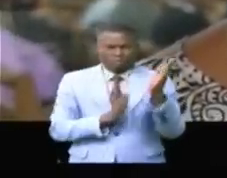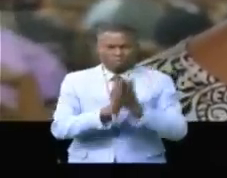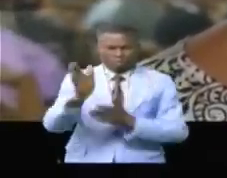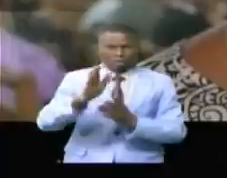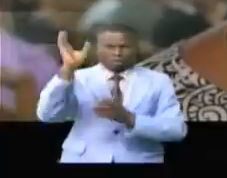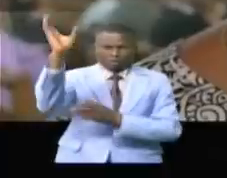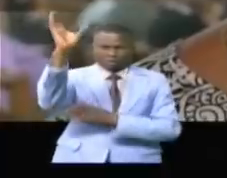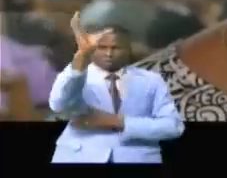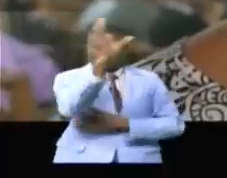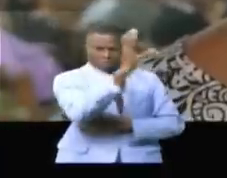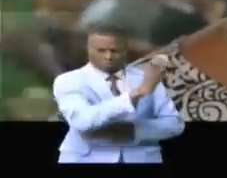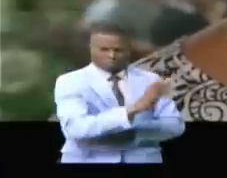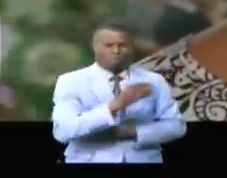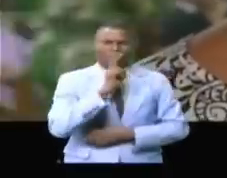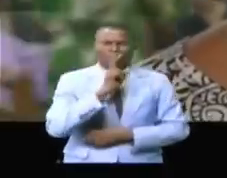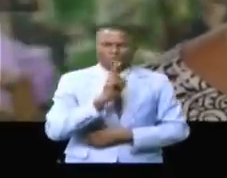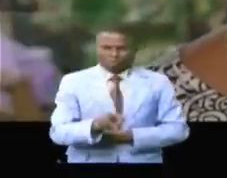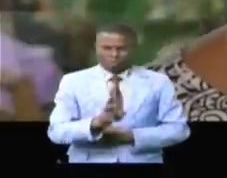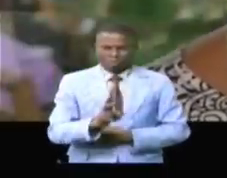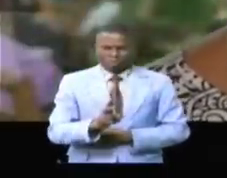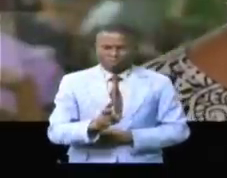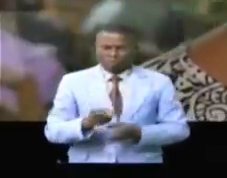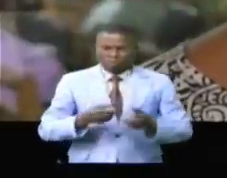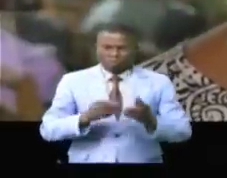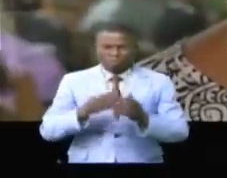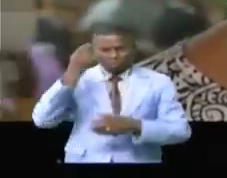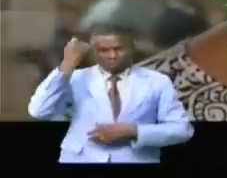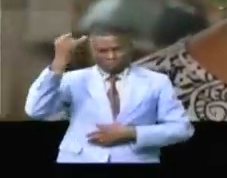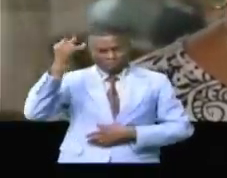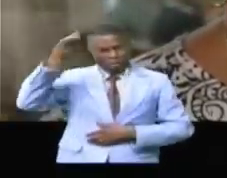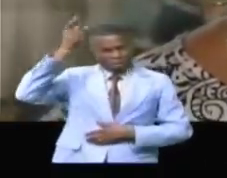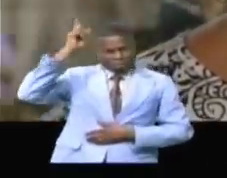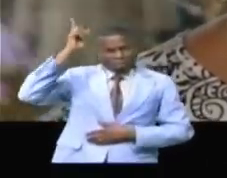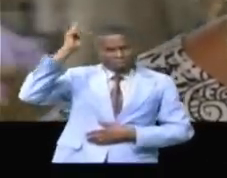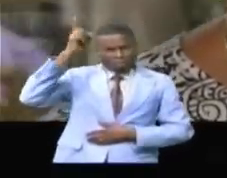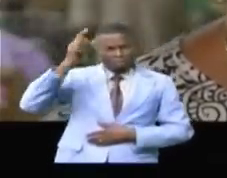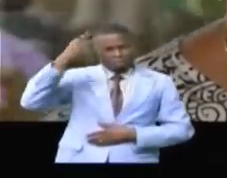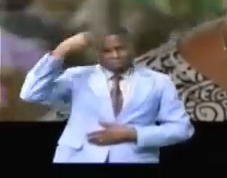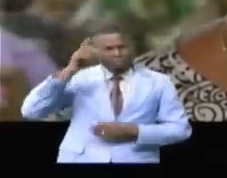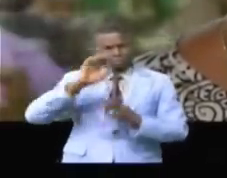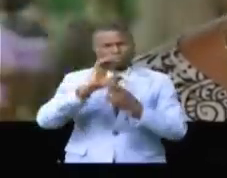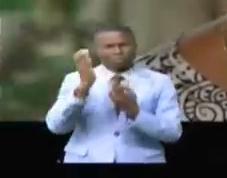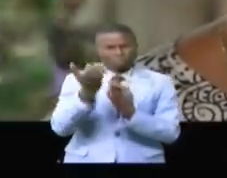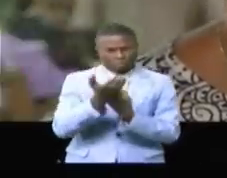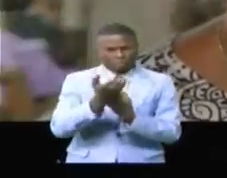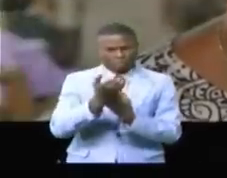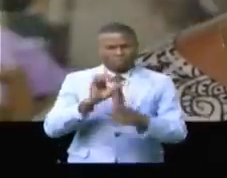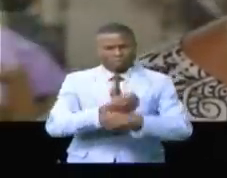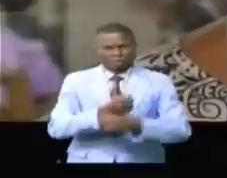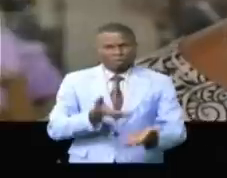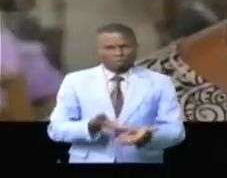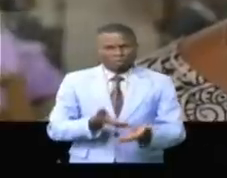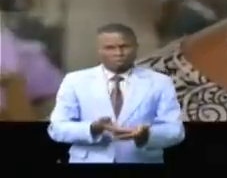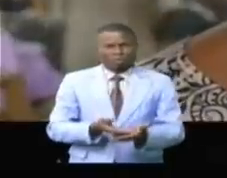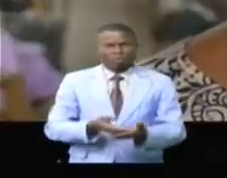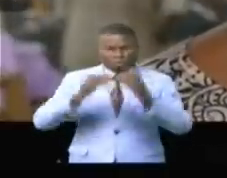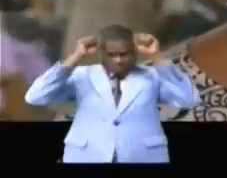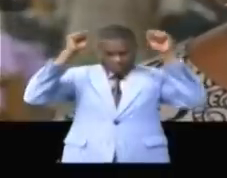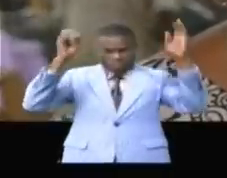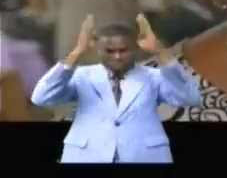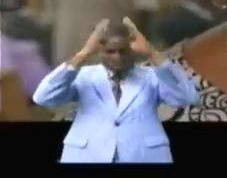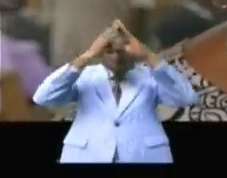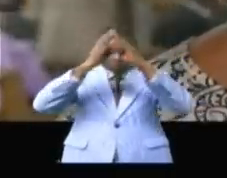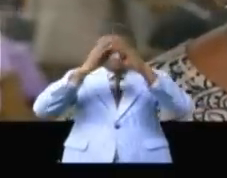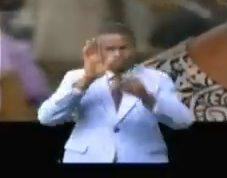monuments et ça a été vraiment sous l'impulsion à l'époque de la politique culturelle qui avait été mise en place par le maréchal et